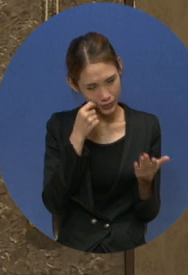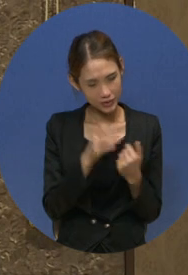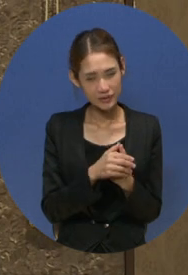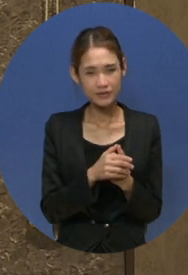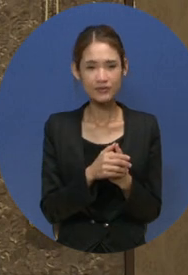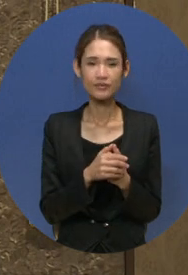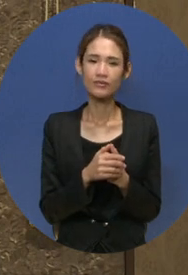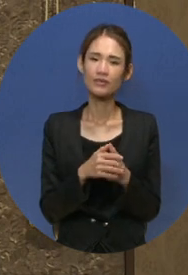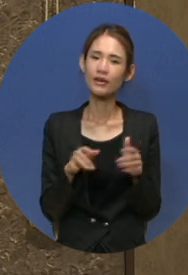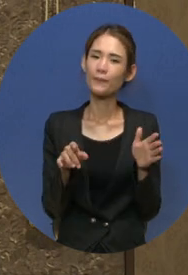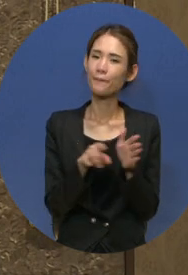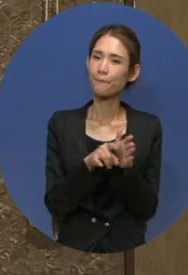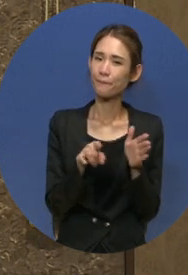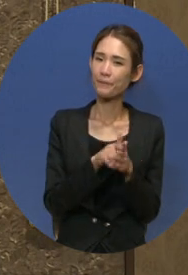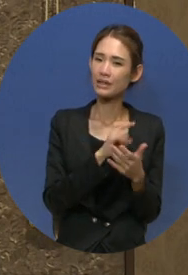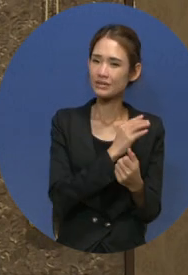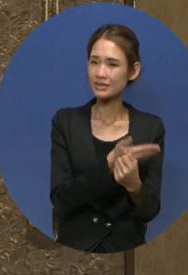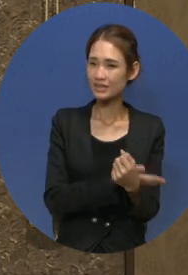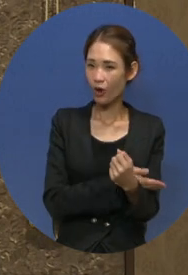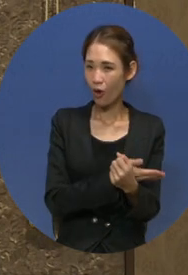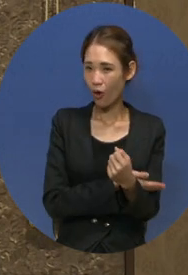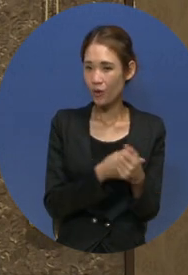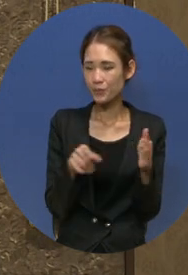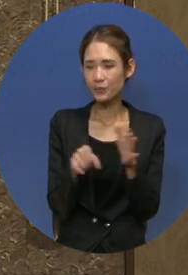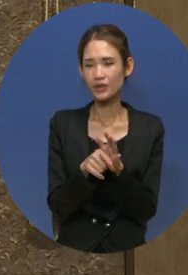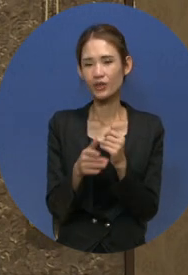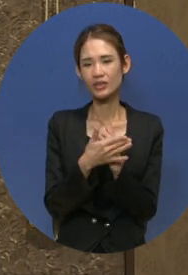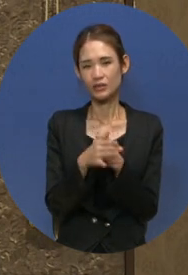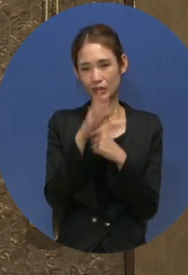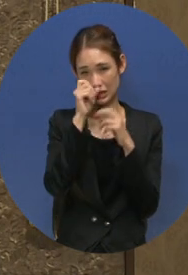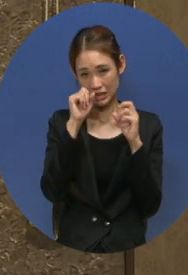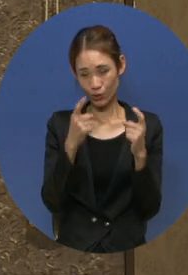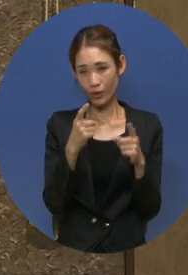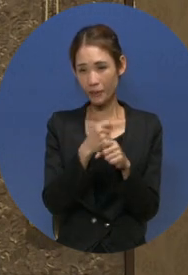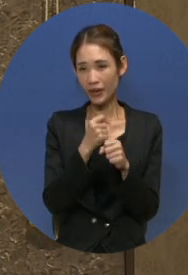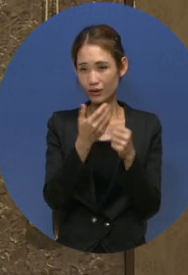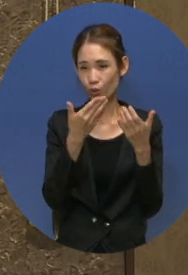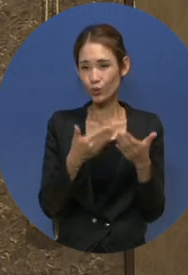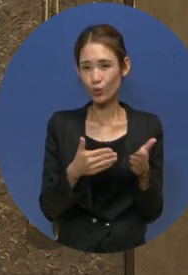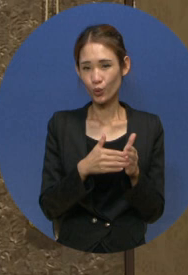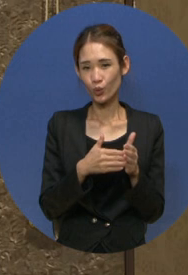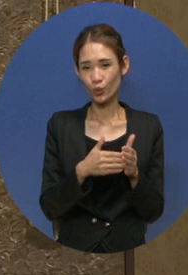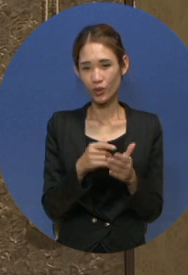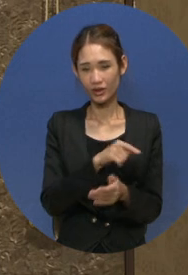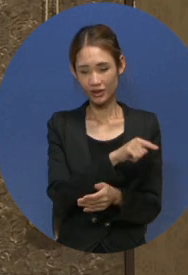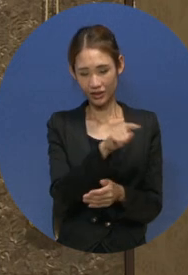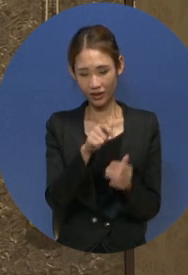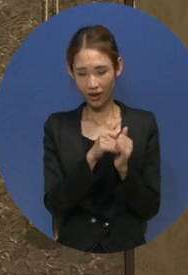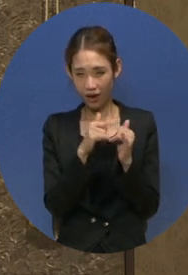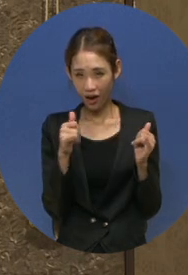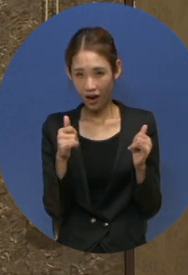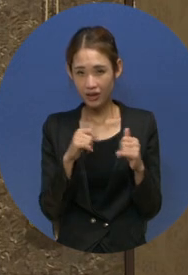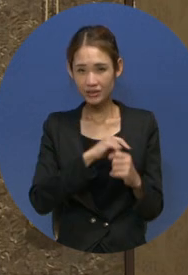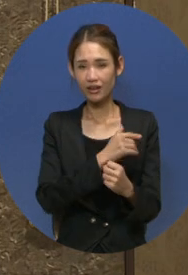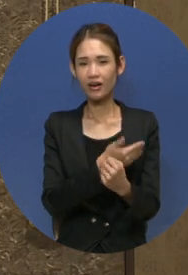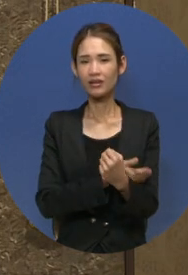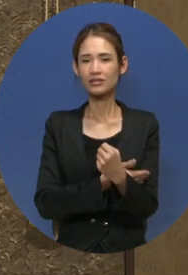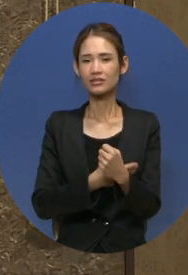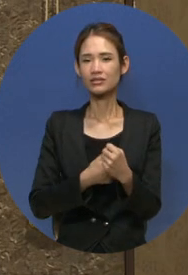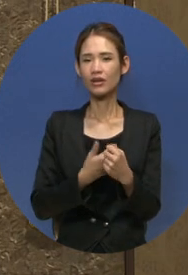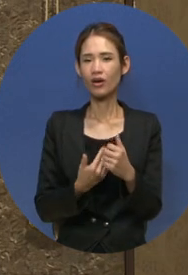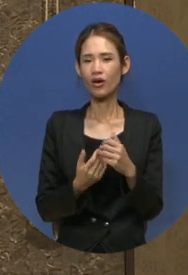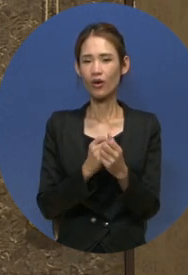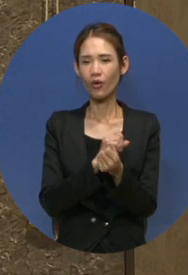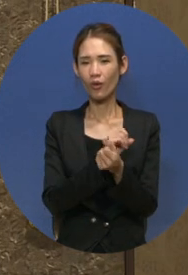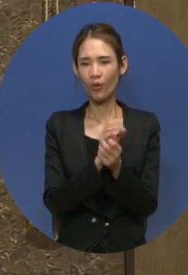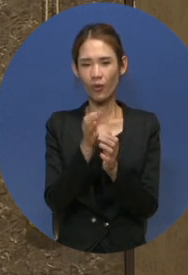그래서 그들 능력에 믿었기 때문에 기회도 만들어냈고, 그 기회 안에서 이렇게 이 사람들이 자기 능력을 꽃피운다는